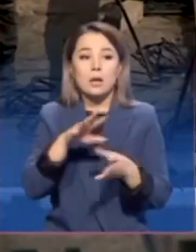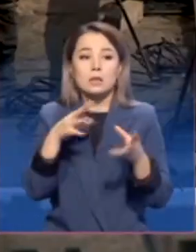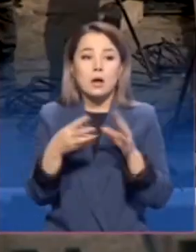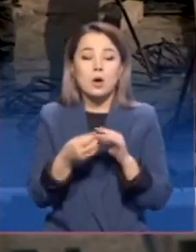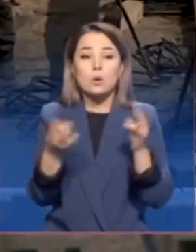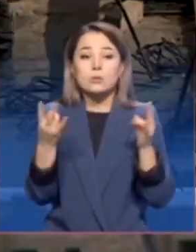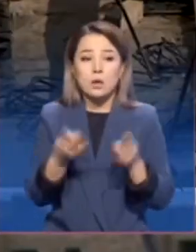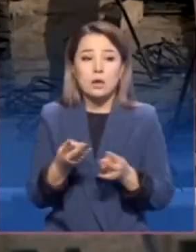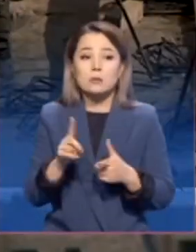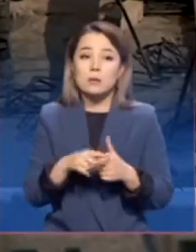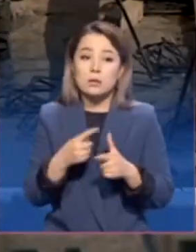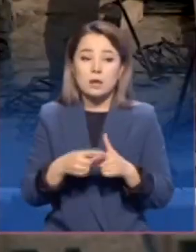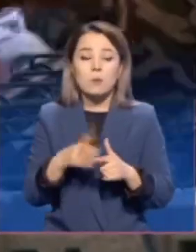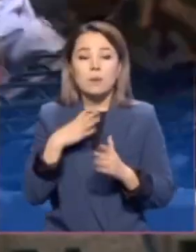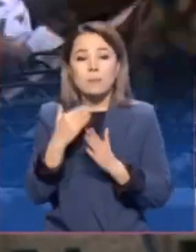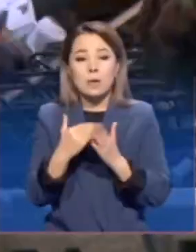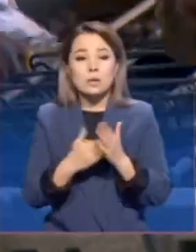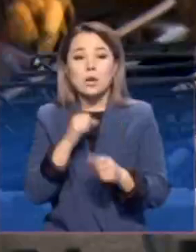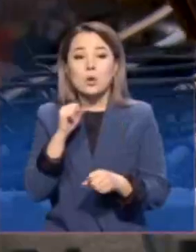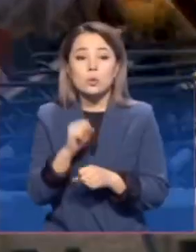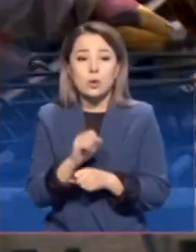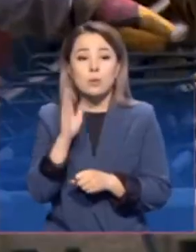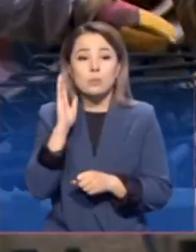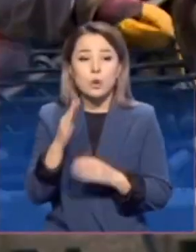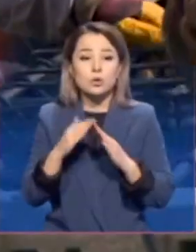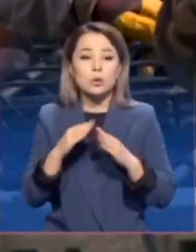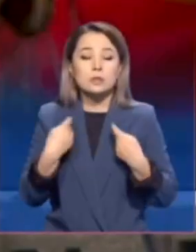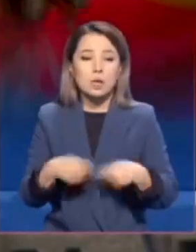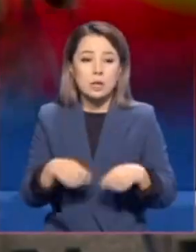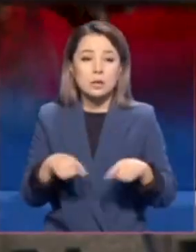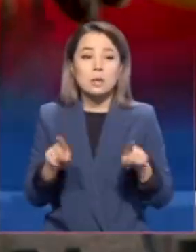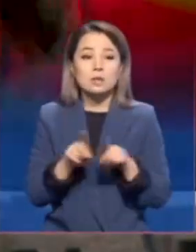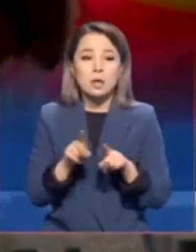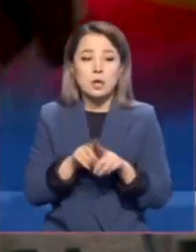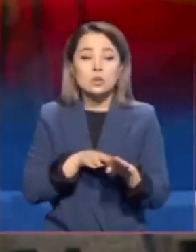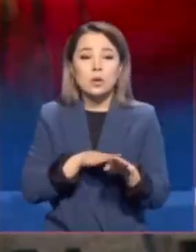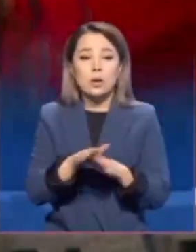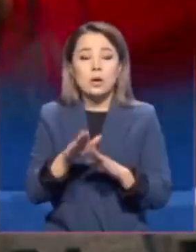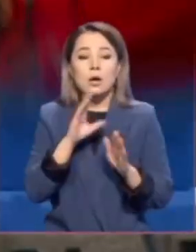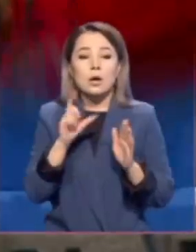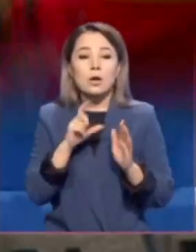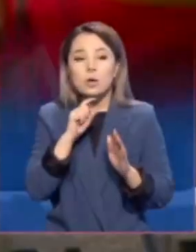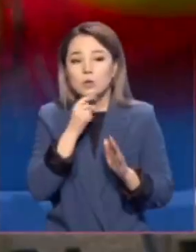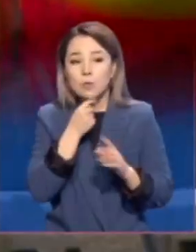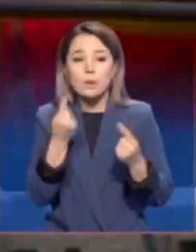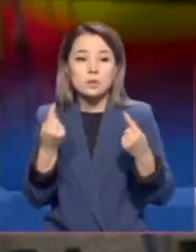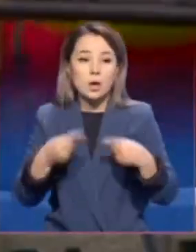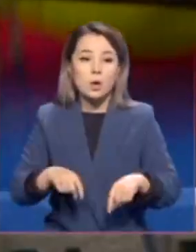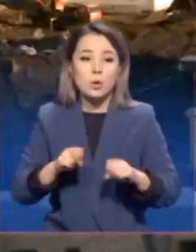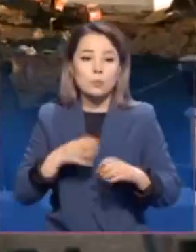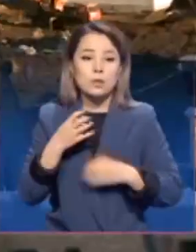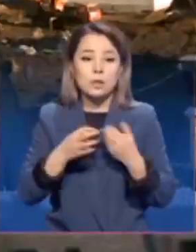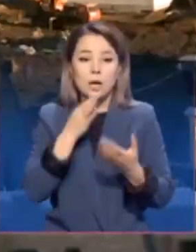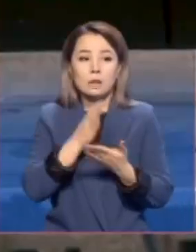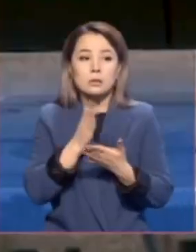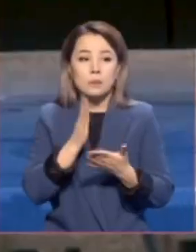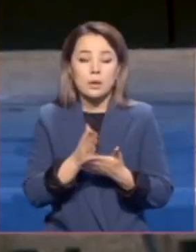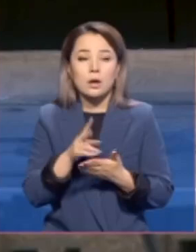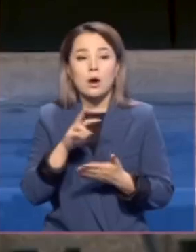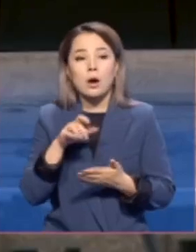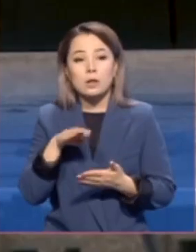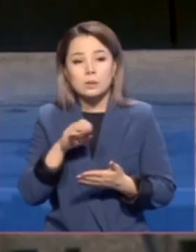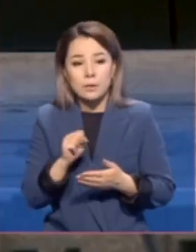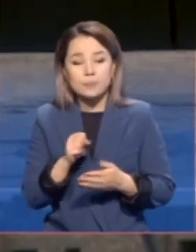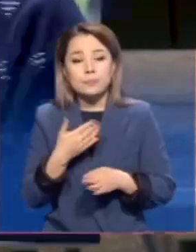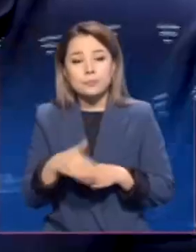керек дейді. Әйтпесе бағдарламалар тоқтаған соң тұрғын үй нарығы ғана емес, тұтастай экономика дағдарысқа ұшырауы мүмкін деп отыр. Льготное